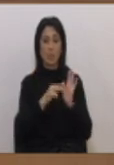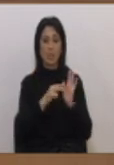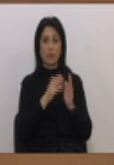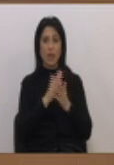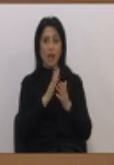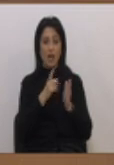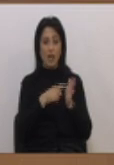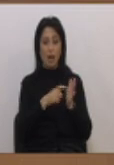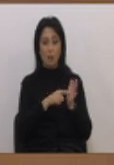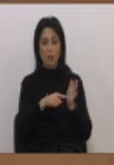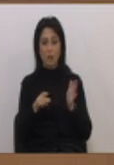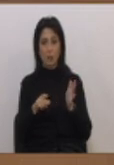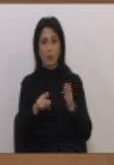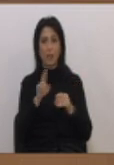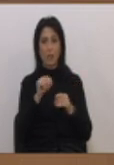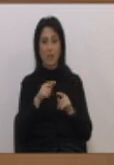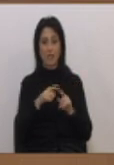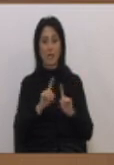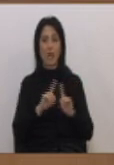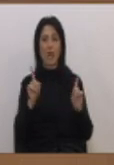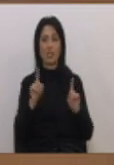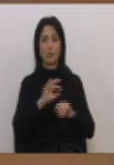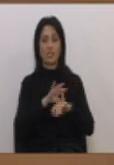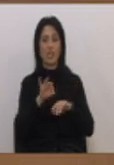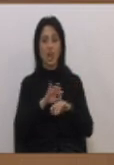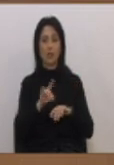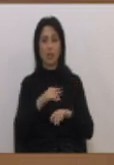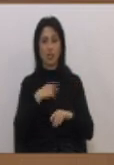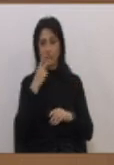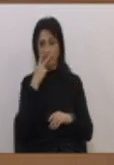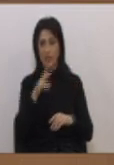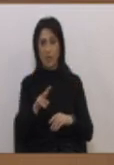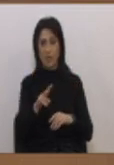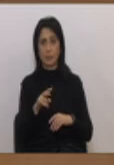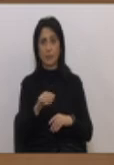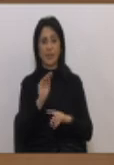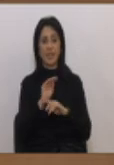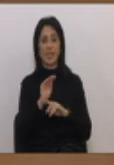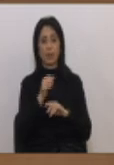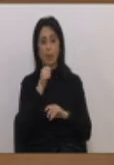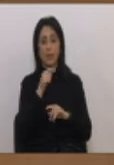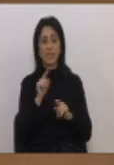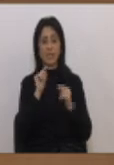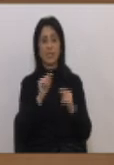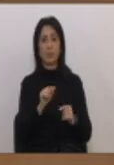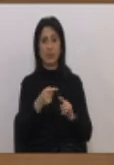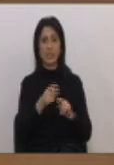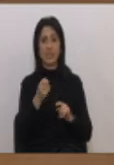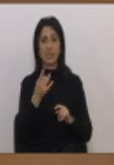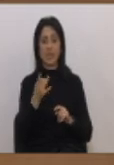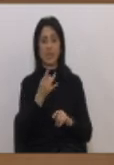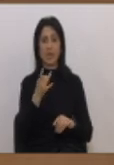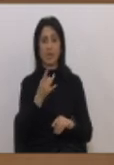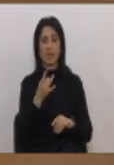არის გამოძიებული და ის განსაკუთრებული ძალადობა, რომელიც ჩვენ ვნახეთ კრიტიკული მედიის წინააღმდეგ, ეს კიდევ